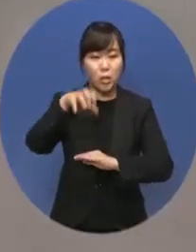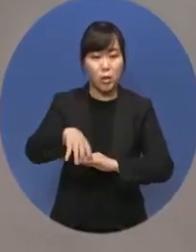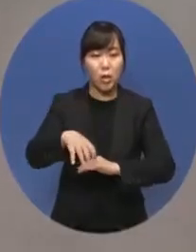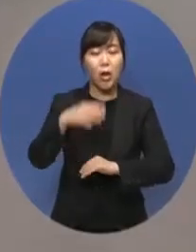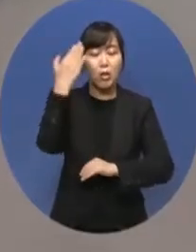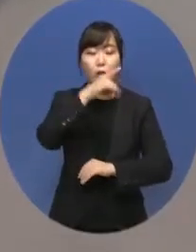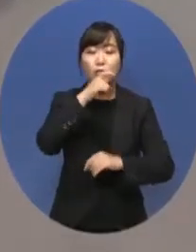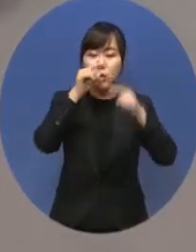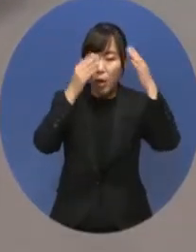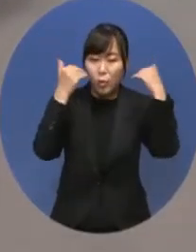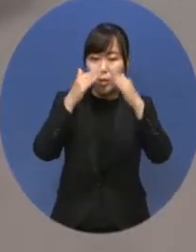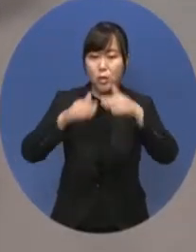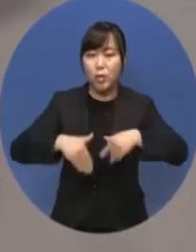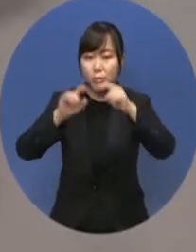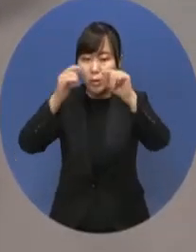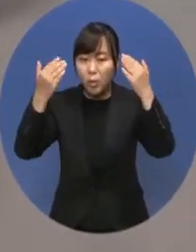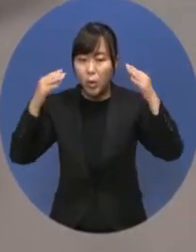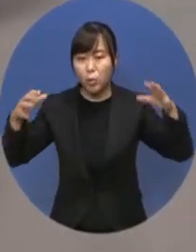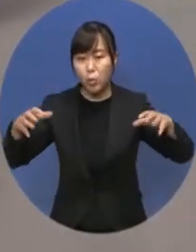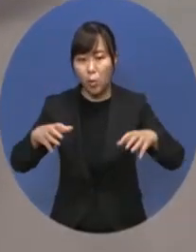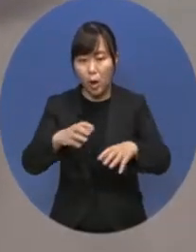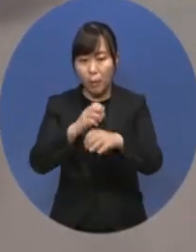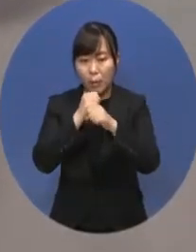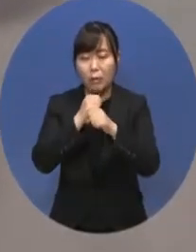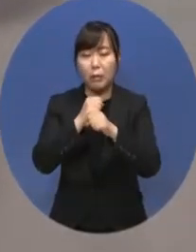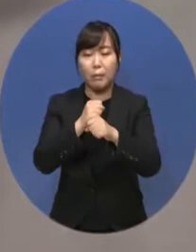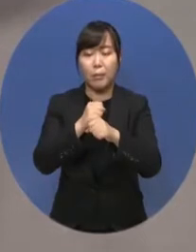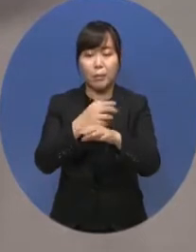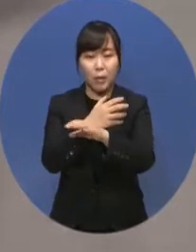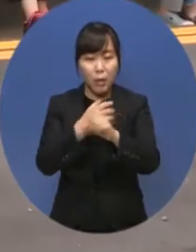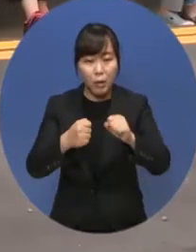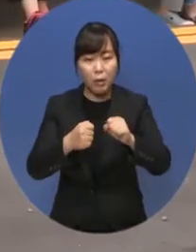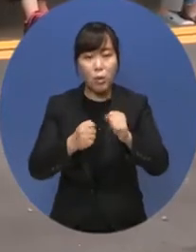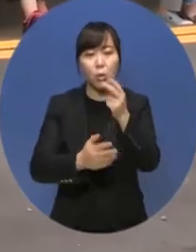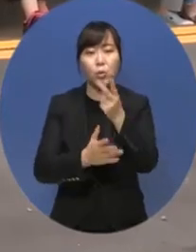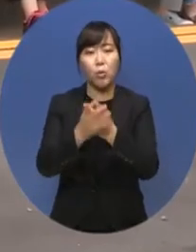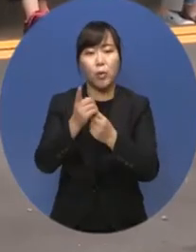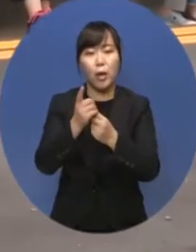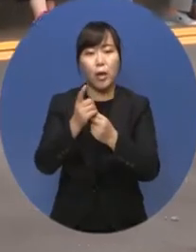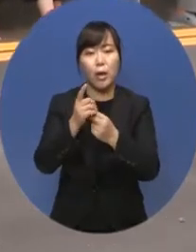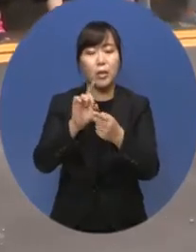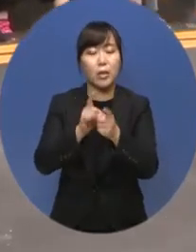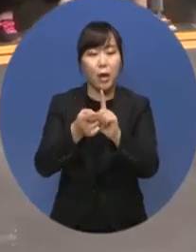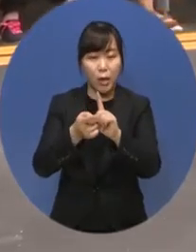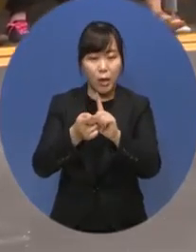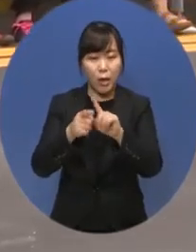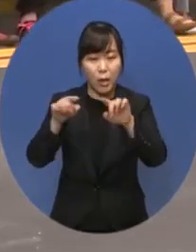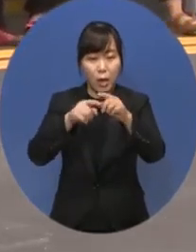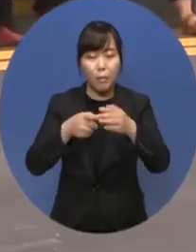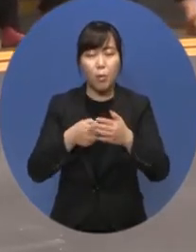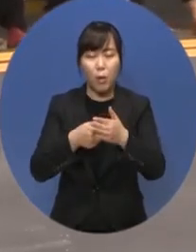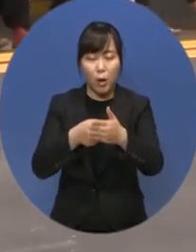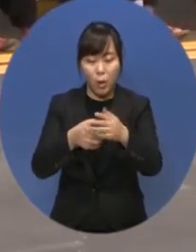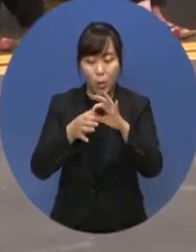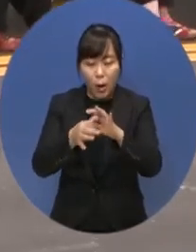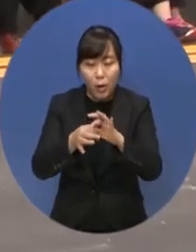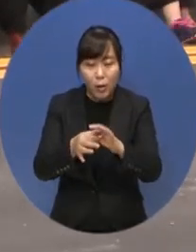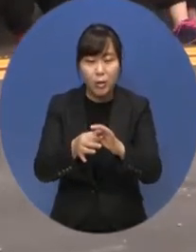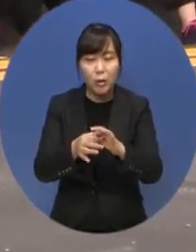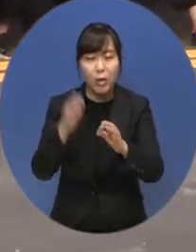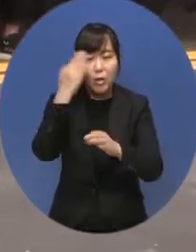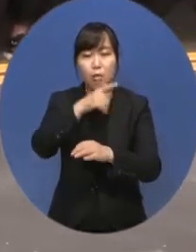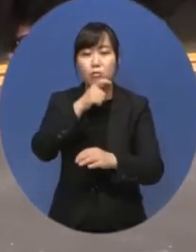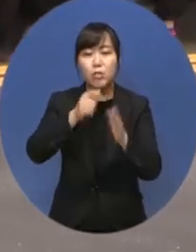여수대학교와 전남대학교가 통합하면서 체결한 통합 양해각서 이행 촉구를 위한